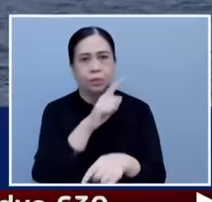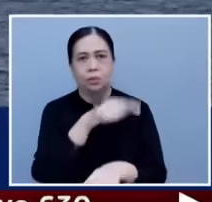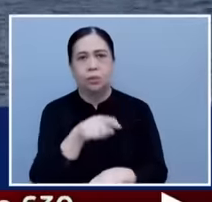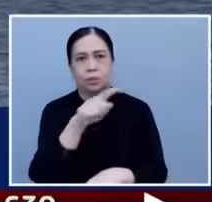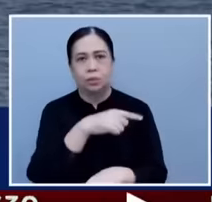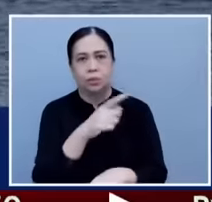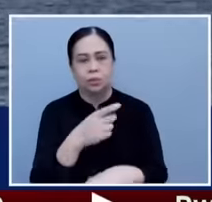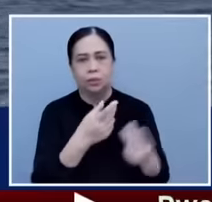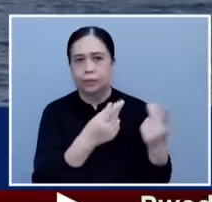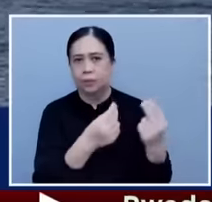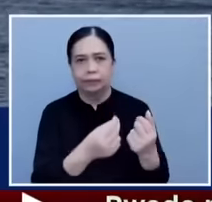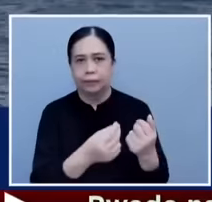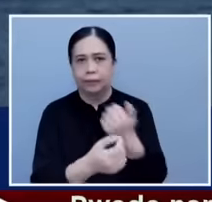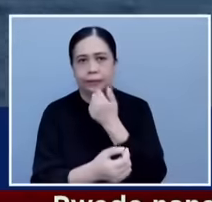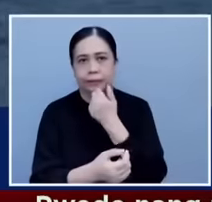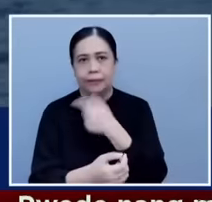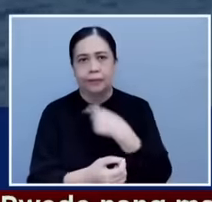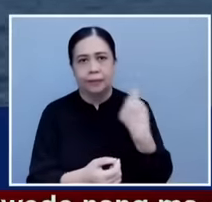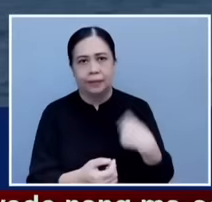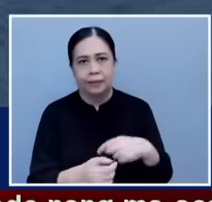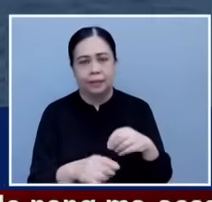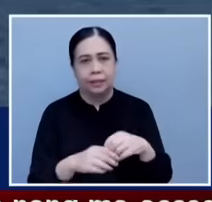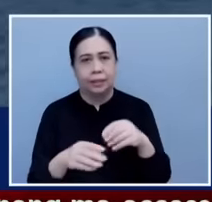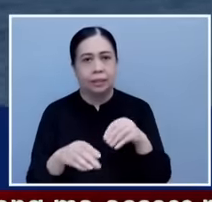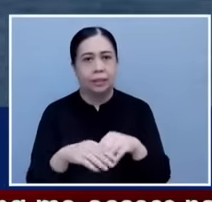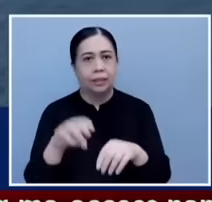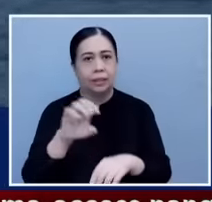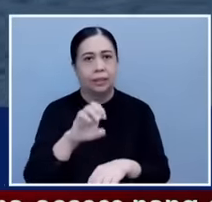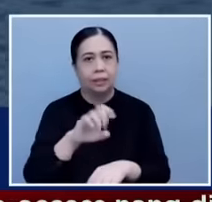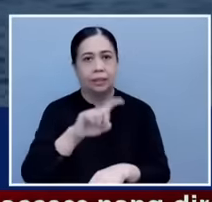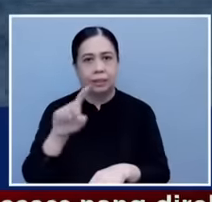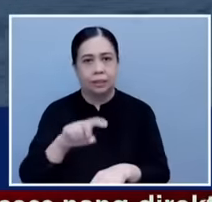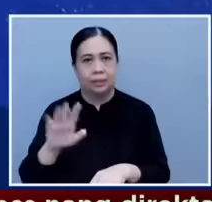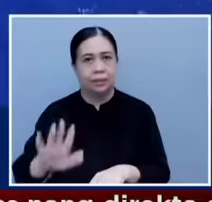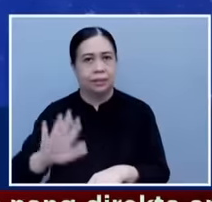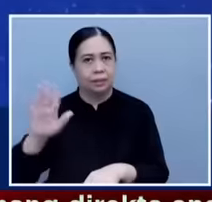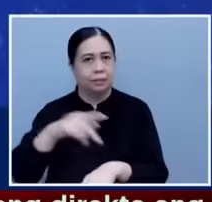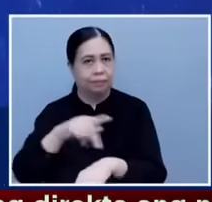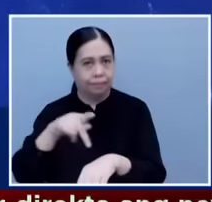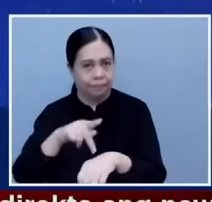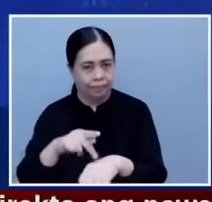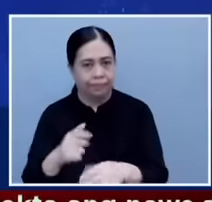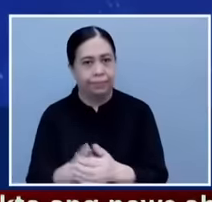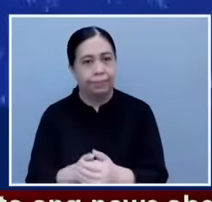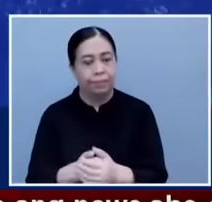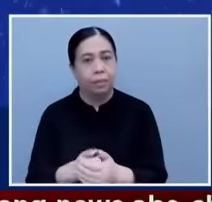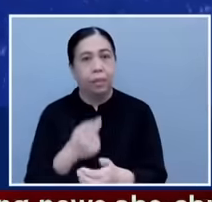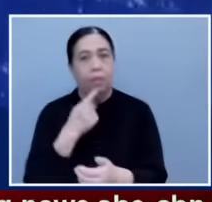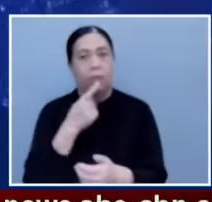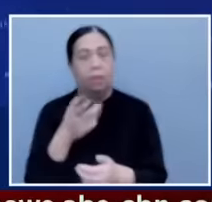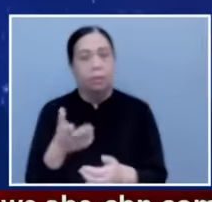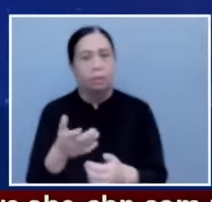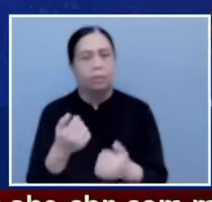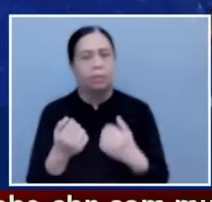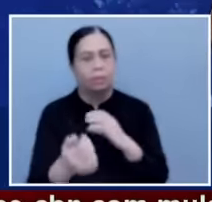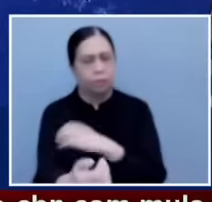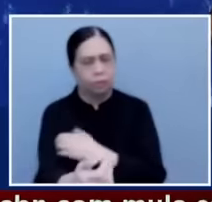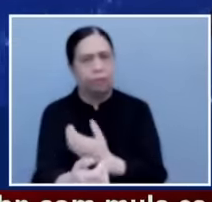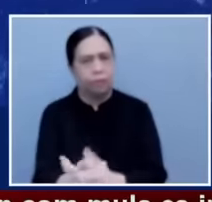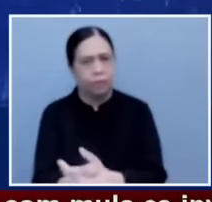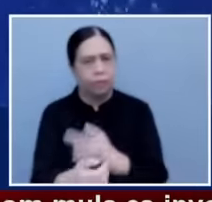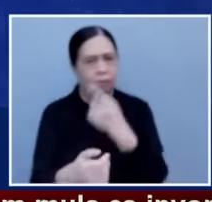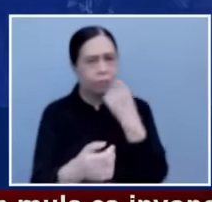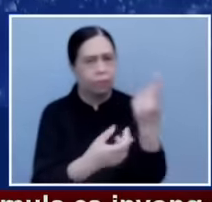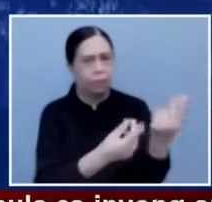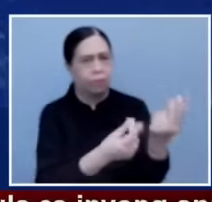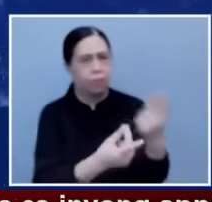mga ginawa ng China sa loob ng exclusive economic zone ng Pilipinas. Dagdag ng kalihim, kumpiyansa siya na dahil sa mga ginagawa